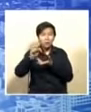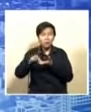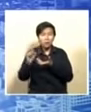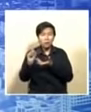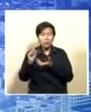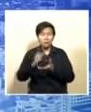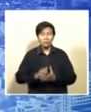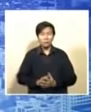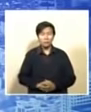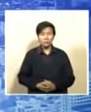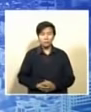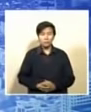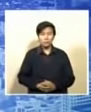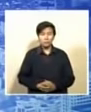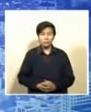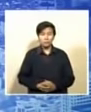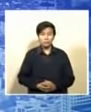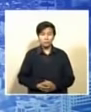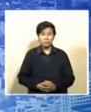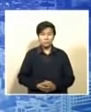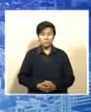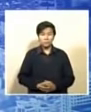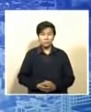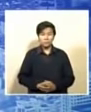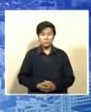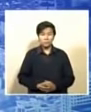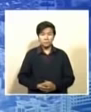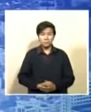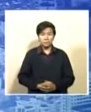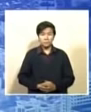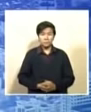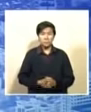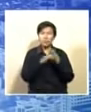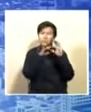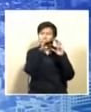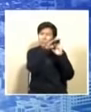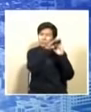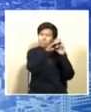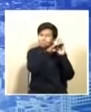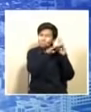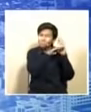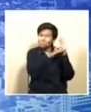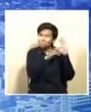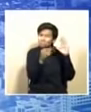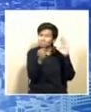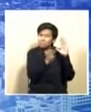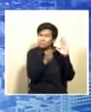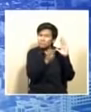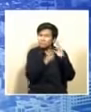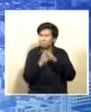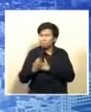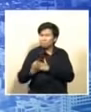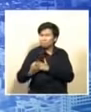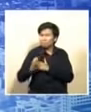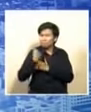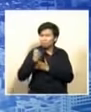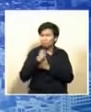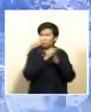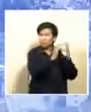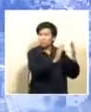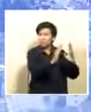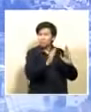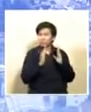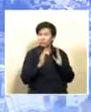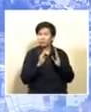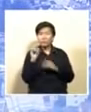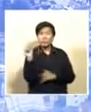ภูเก็ตยะลาปัตตานีและนราธิวาสนะครับซึ่งเป็นประเด็นที่เราได้พูดคุยเพิ่มเติมและมีผู้สื่อข่าวถามม